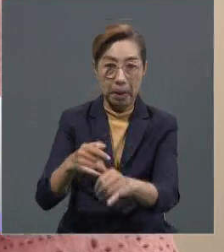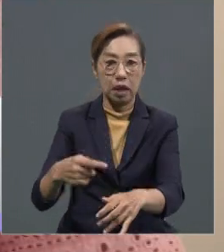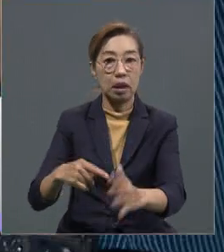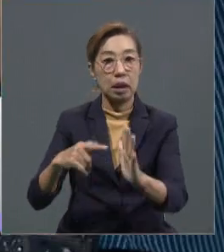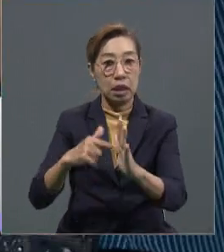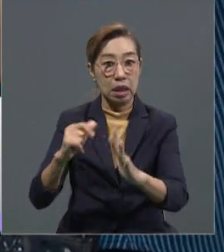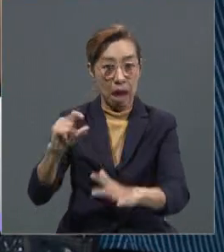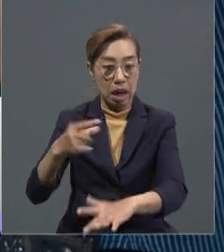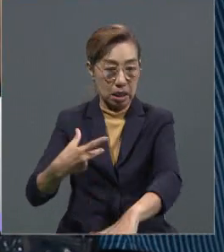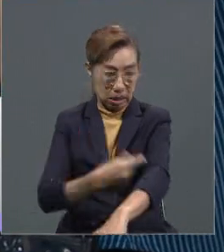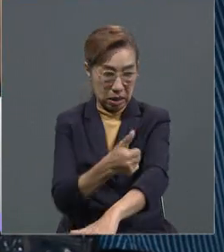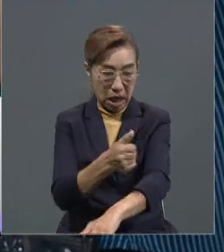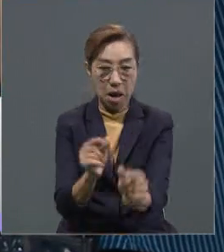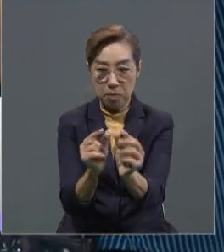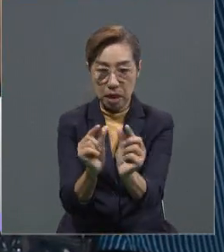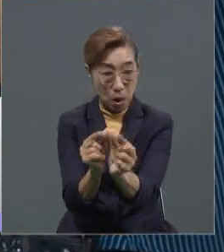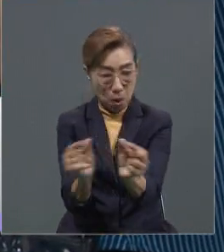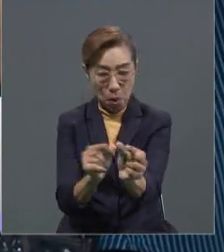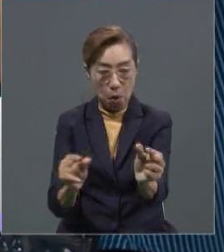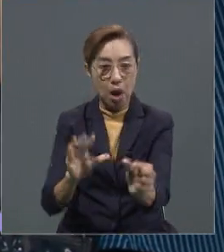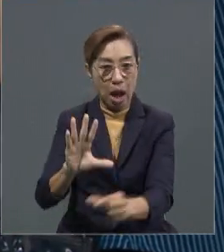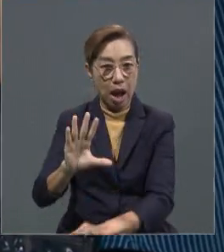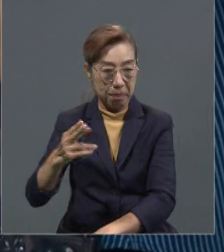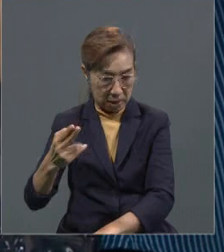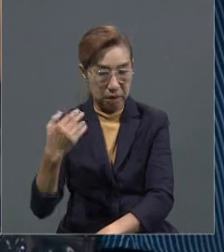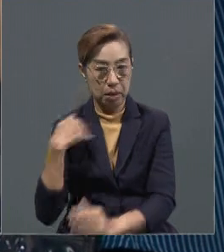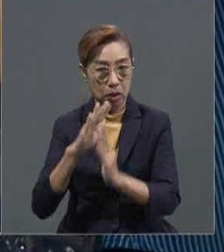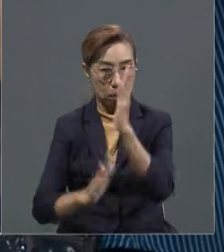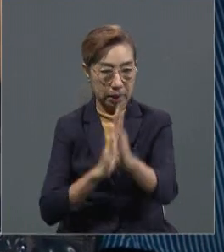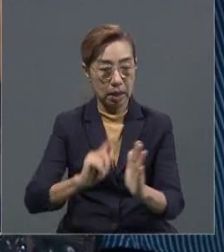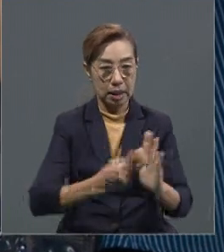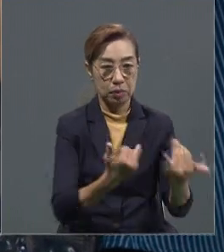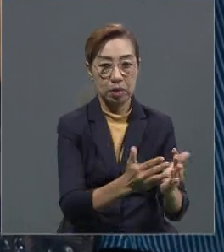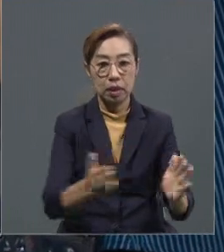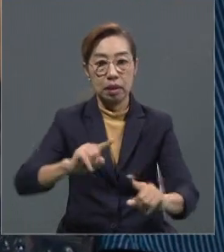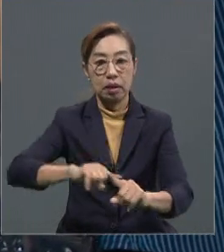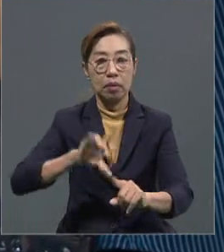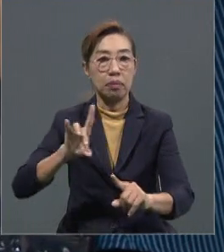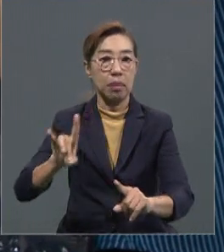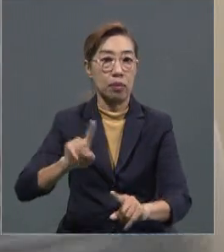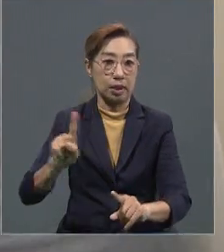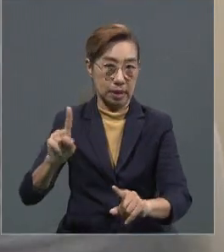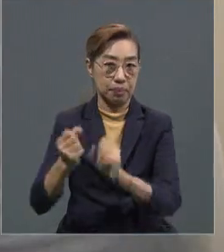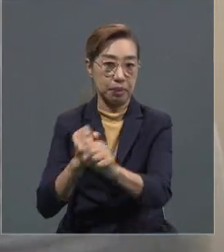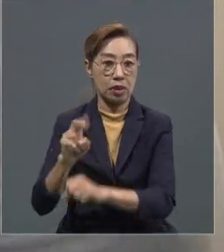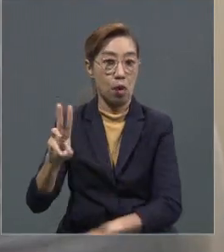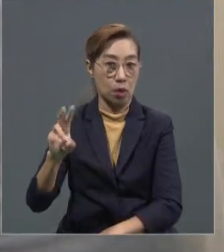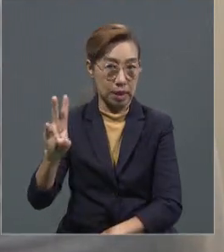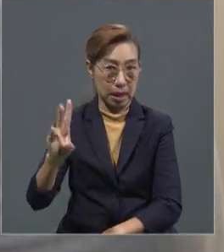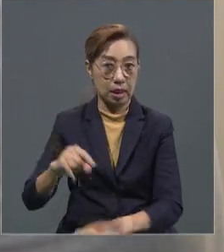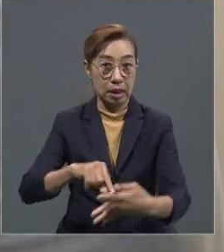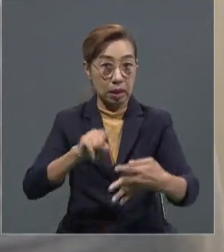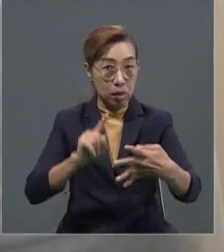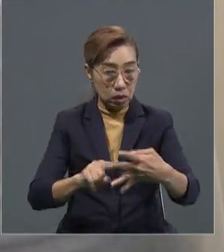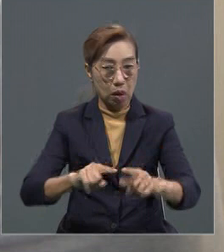1ที่จัดสรรวัคซีนไว้ 50,000โดสทั่วประเทศตั้งแต่วันนี้จนถึงสิงหาคม 2567ครับและระยะที่ 2ตั้งแต่เดือน